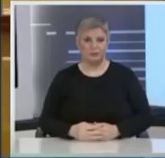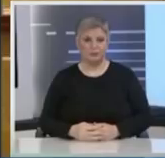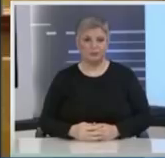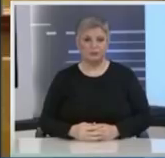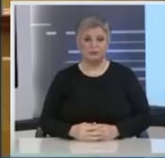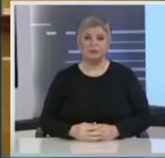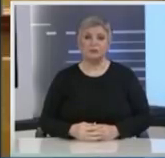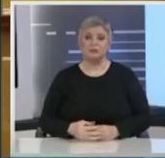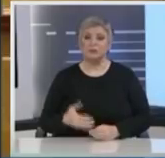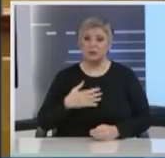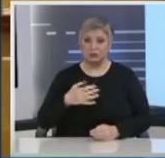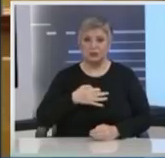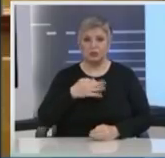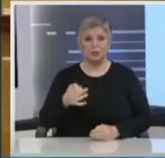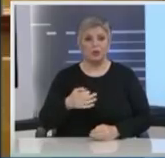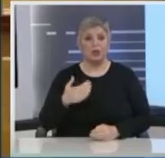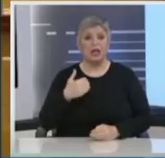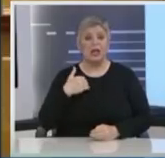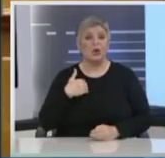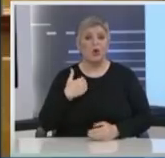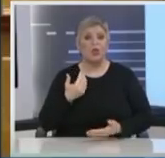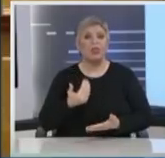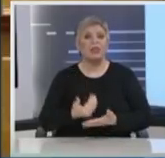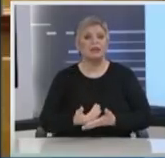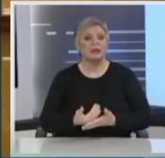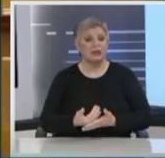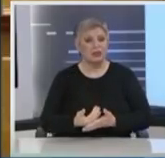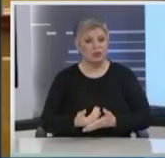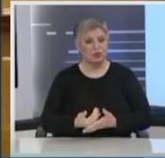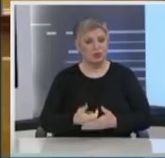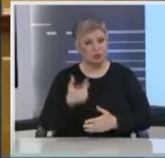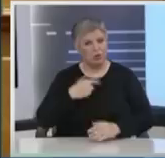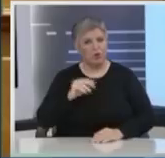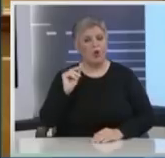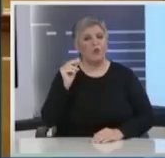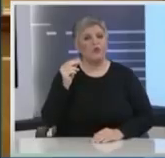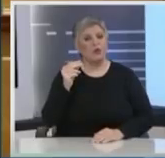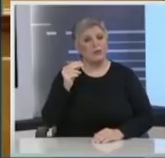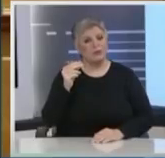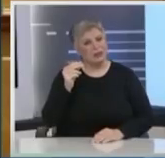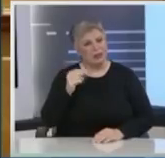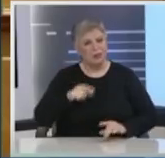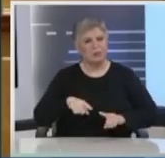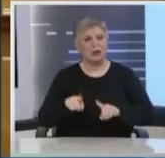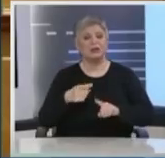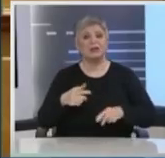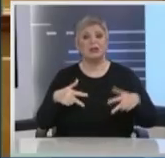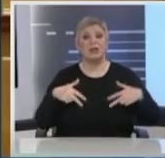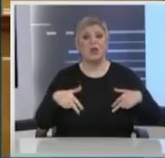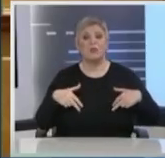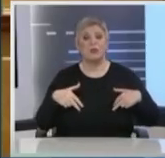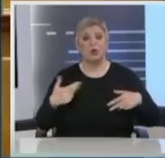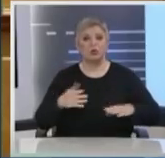Και κυρίες και κύριοι συνάδελφοι, εγώ αυτό που θα ζητήσω ως βουλευτής αλλά και ως υπουργός Εθνικής Άμυνας είναι από τέτοιου